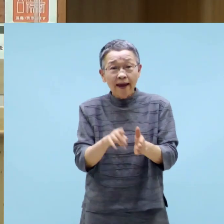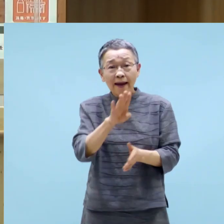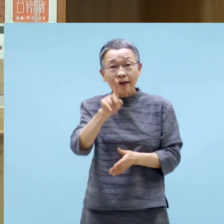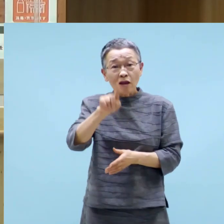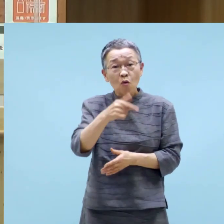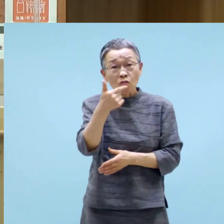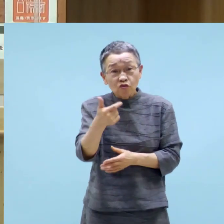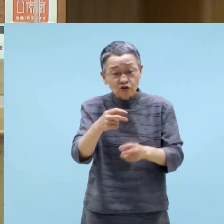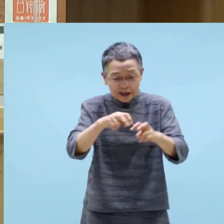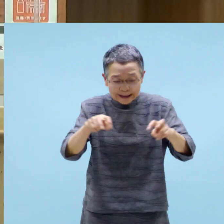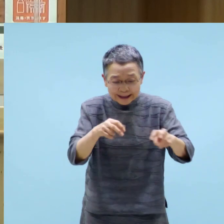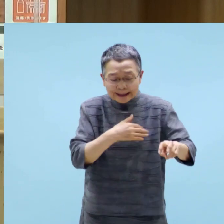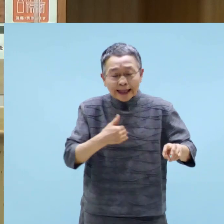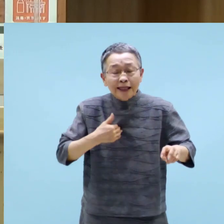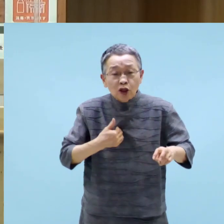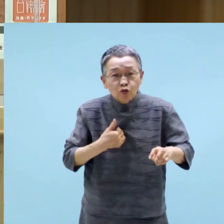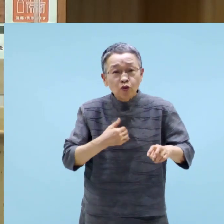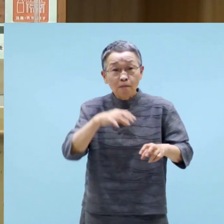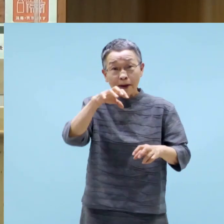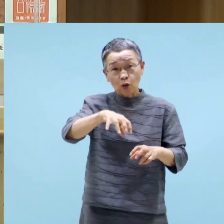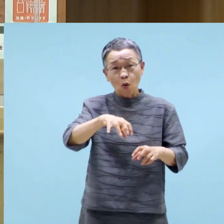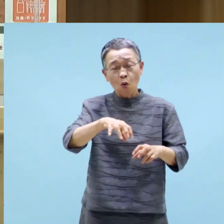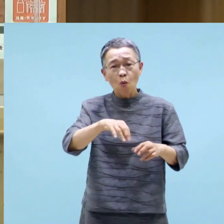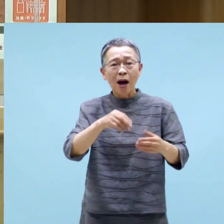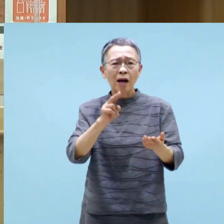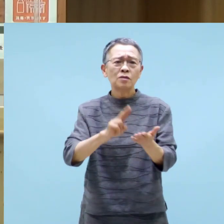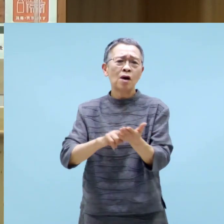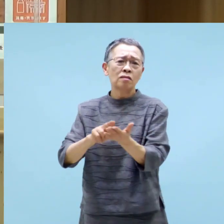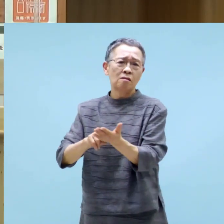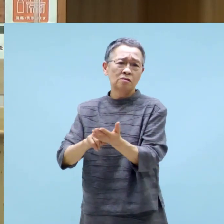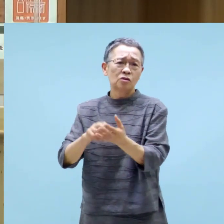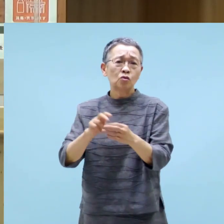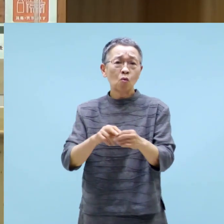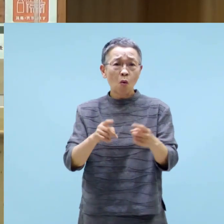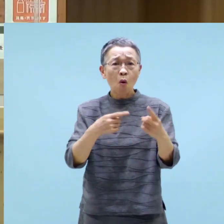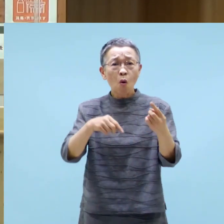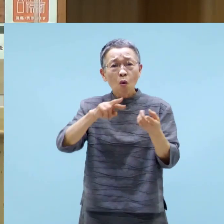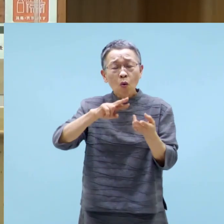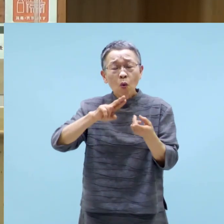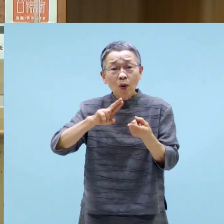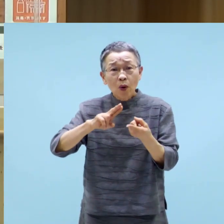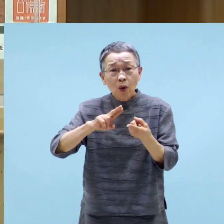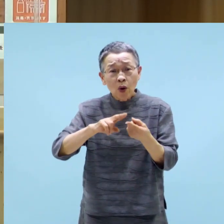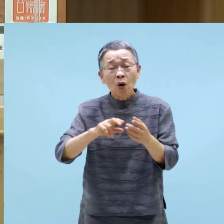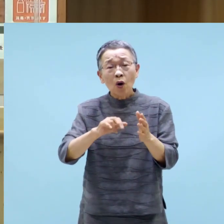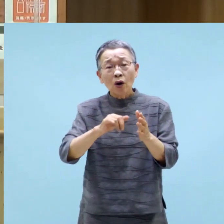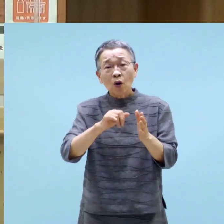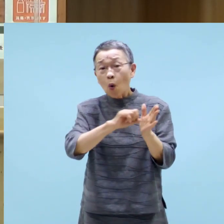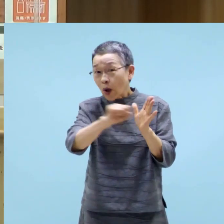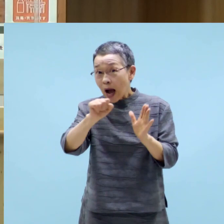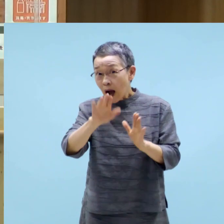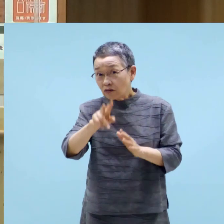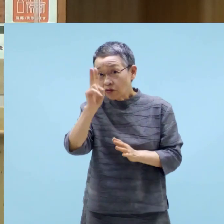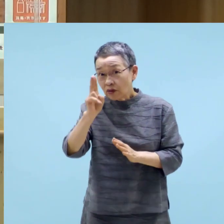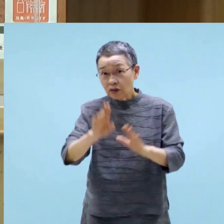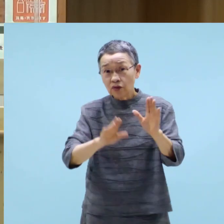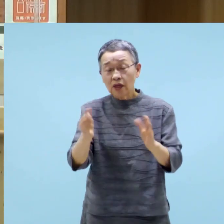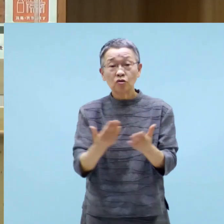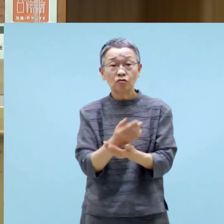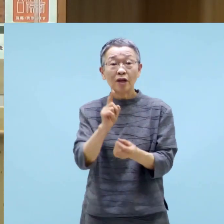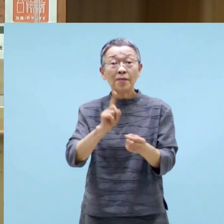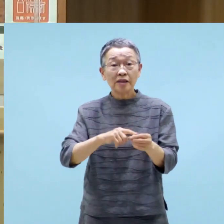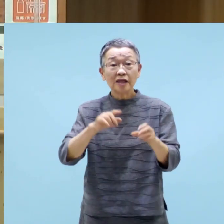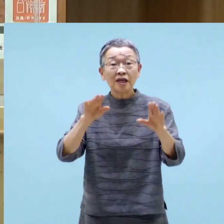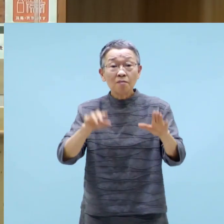られてますから、あそこをどうやって効率的にやっていくのか、今国立感染研にいろいろ検体を送ってますけ